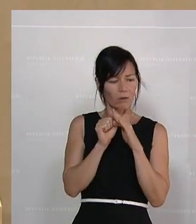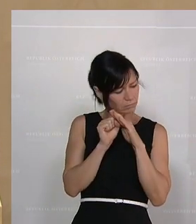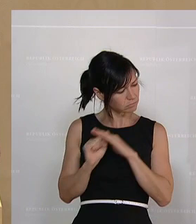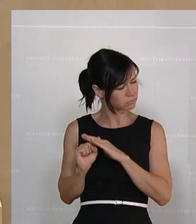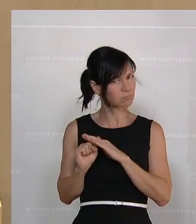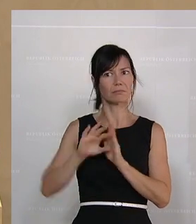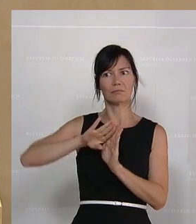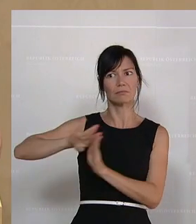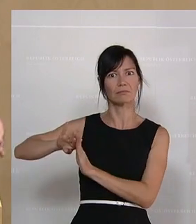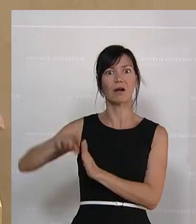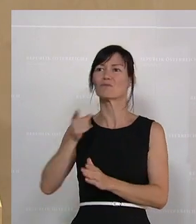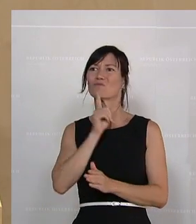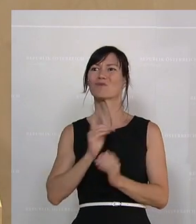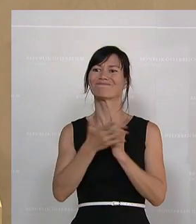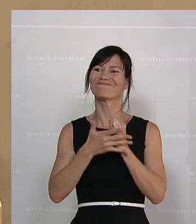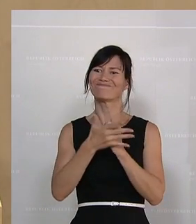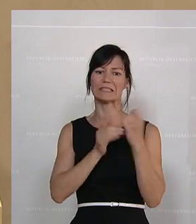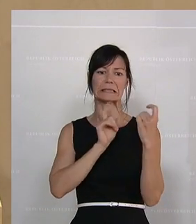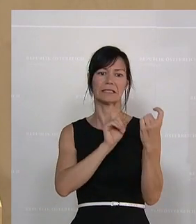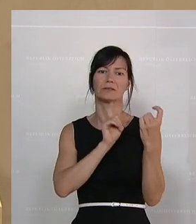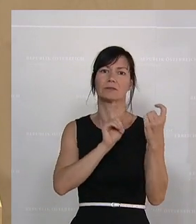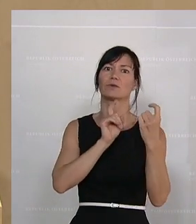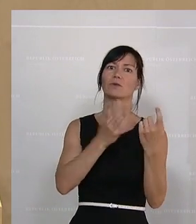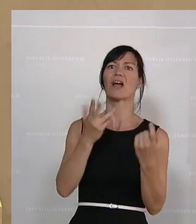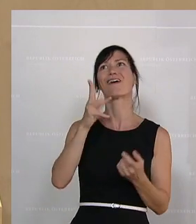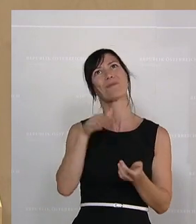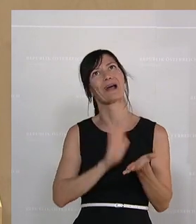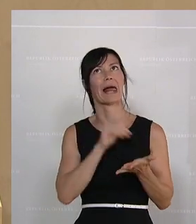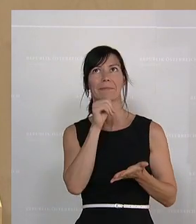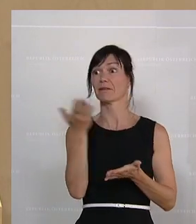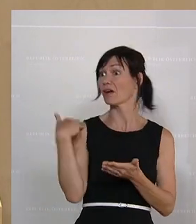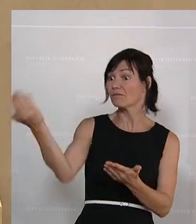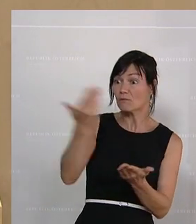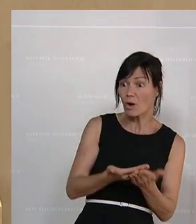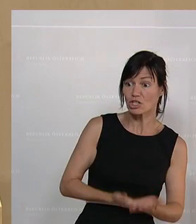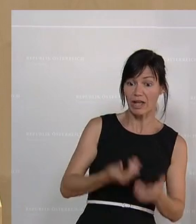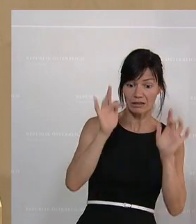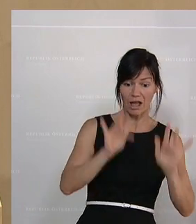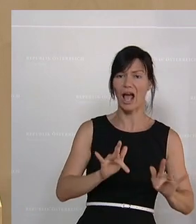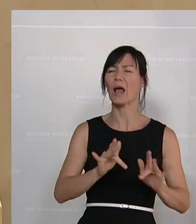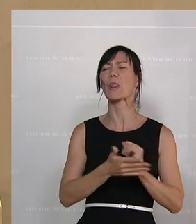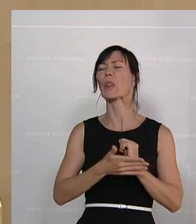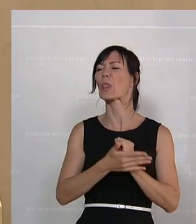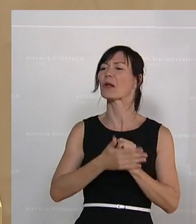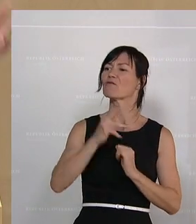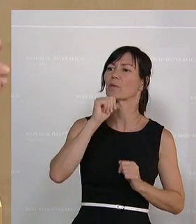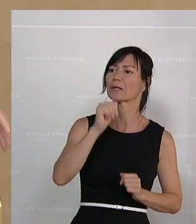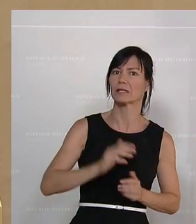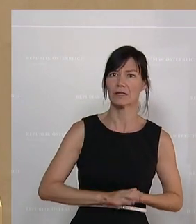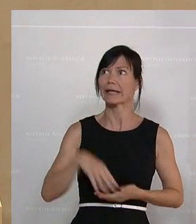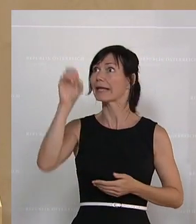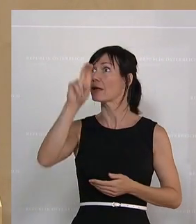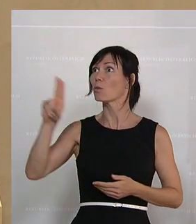monate lang scheint diskussionen warum irgend etwas nicht geht was an vorschlägen bereits auf dem tisch legt vorschläge die die europäische kommission